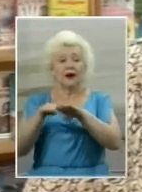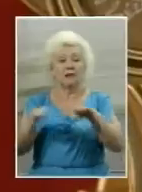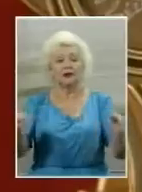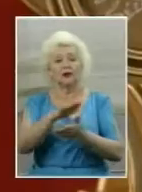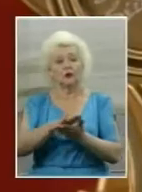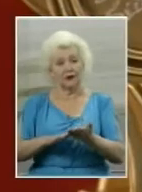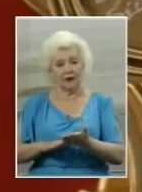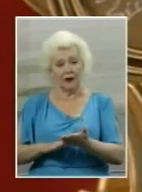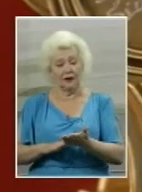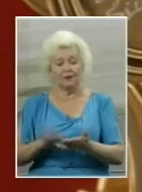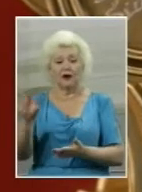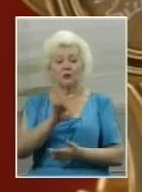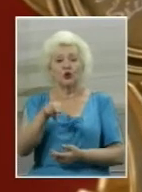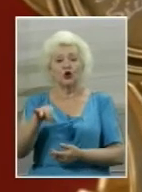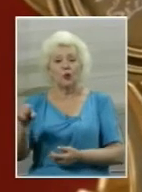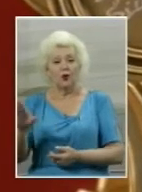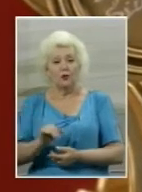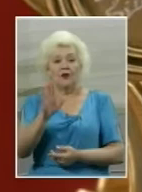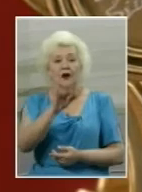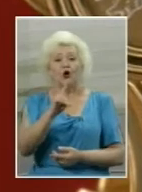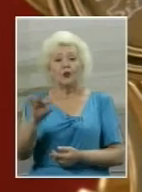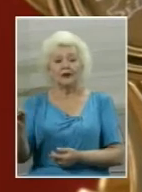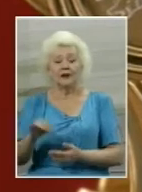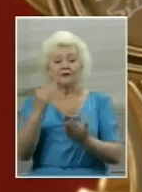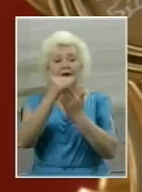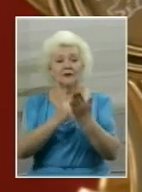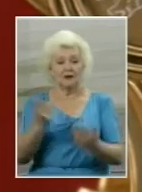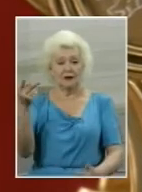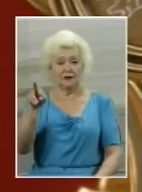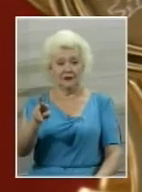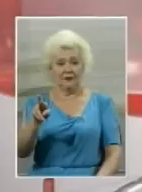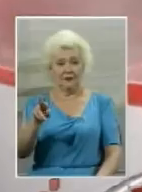надалі. Олена Протопопова, Владислав Купрієв, телеканал «Скіфія».